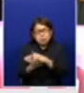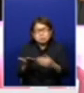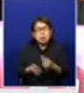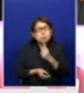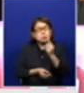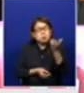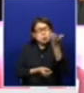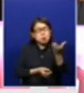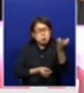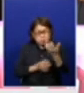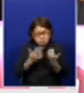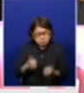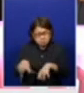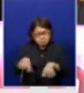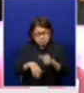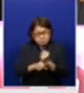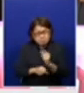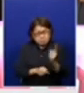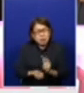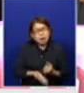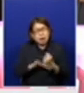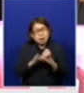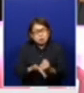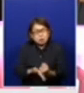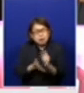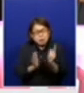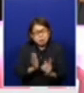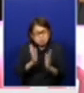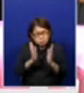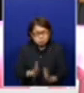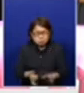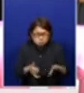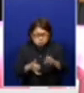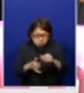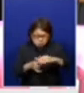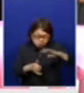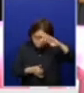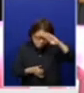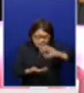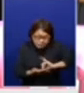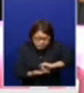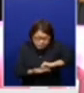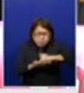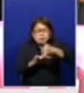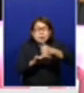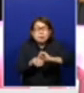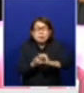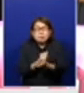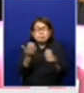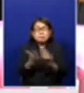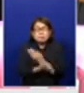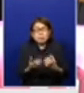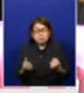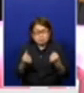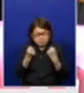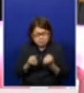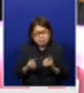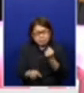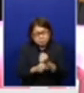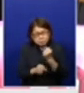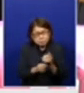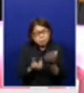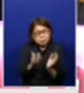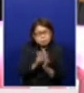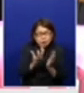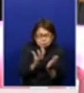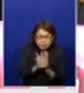อเพื่อการฟื้นฟูสุขภาพของผู้ป่วยรวมทั้งการพัฒนาศักยภาพการผลิตอาหารผักผลไม้การผลิตวิตามินและสมุนไพรเ